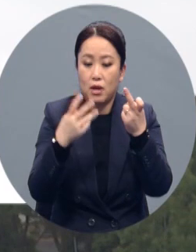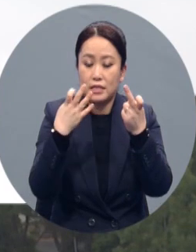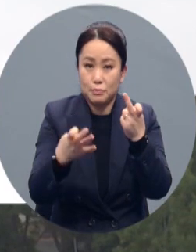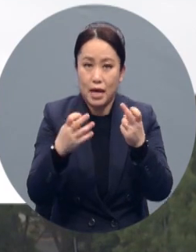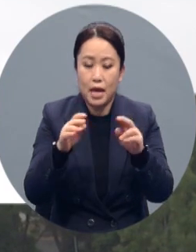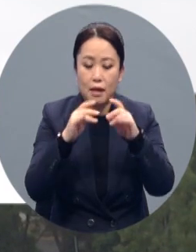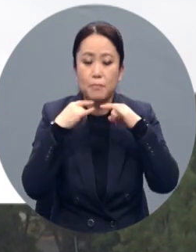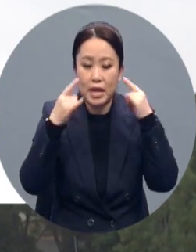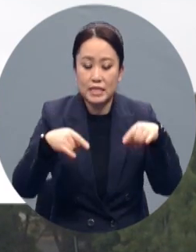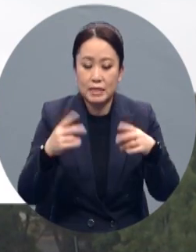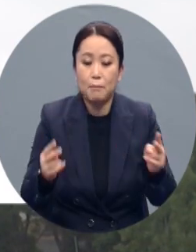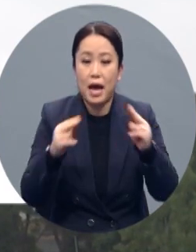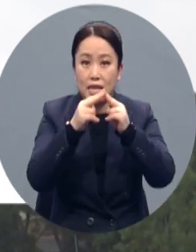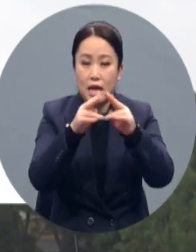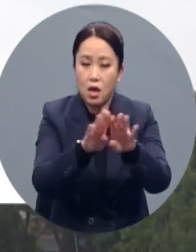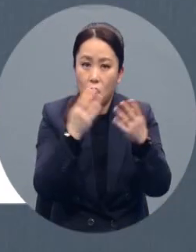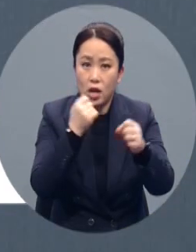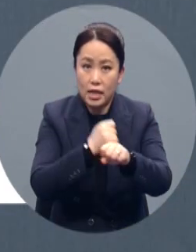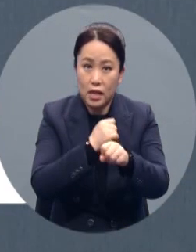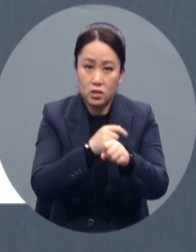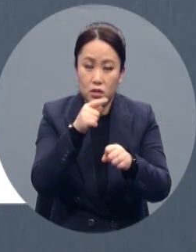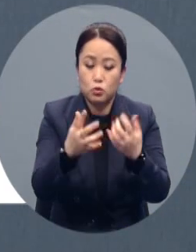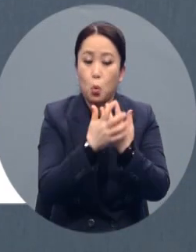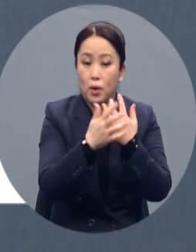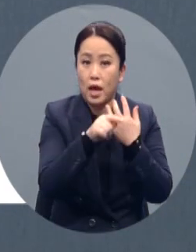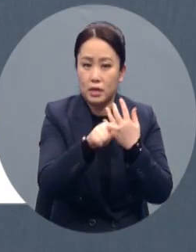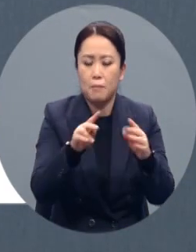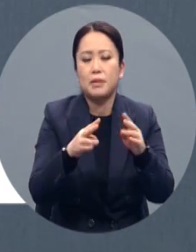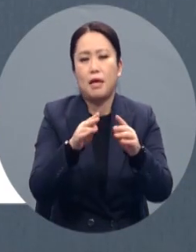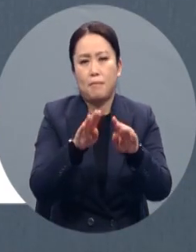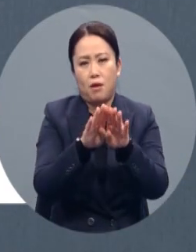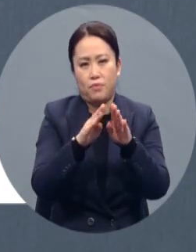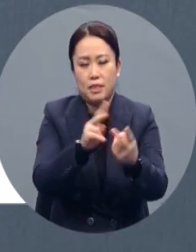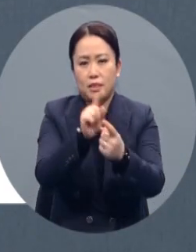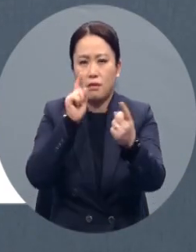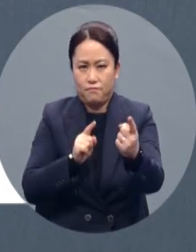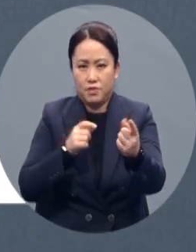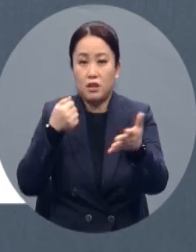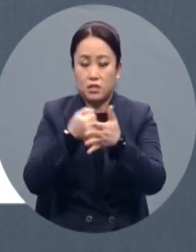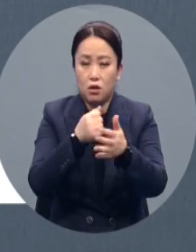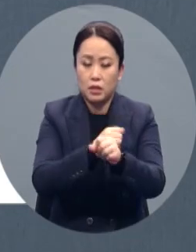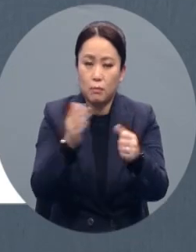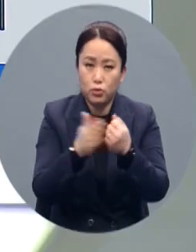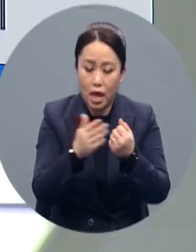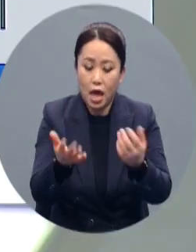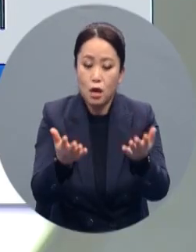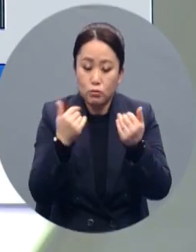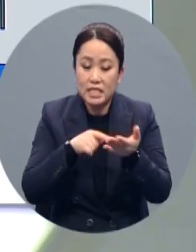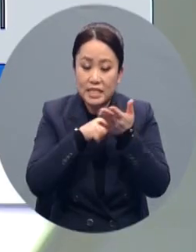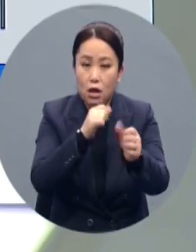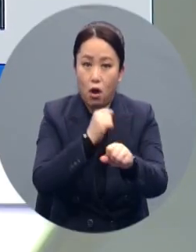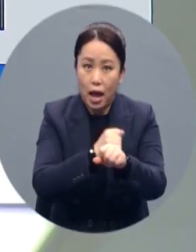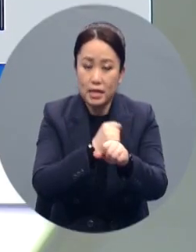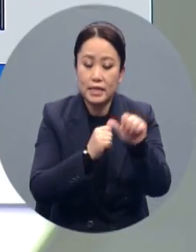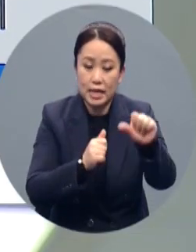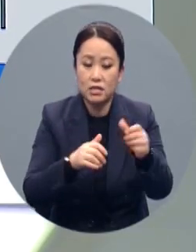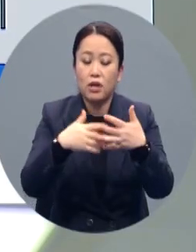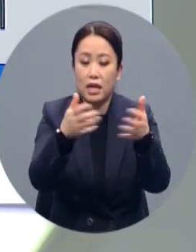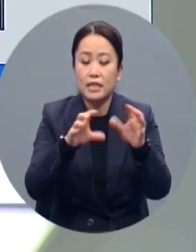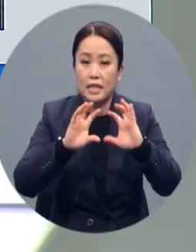열리는 박람회기구 총회를 비대면으로 개최하기로 결정하면서 유치를 신청한 5개 나라의 첫 경쟁